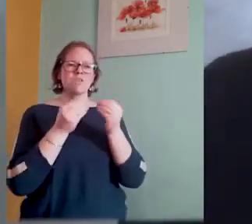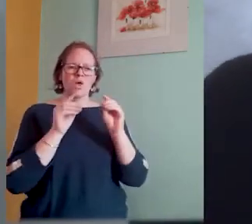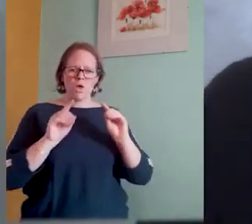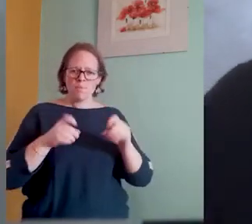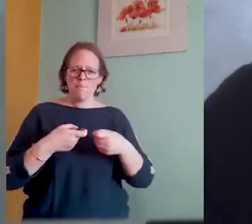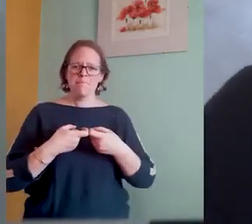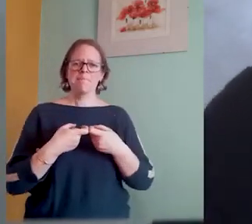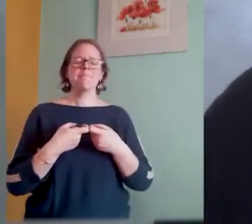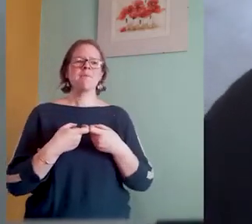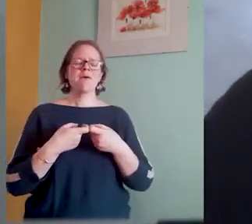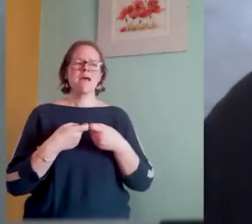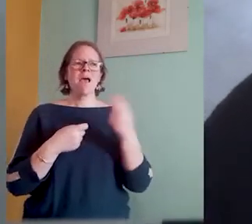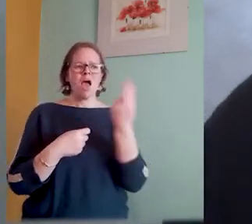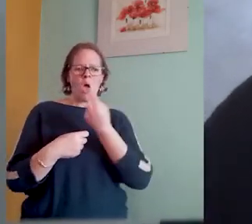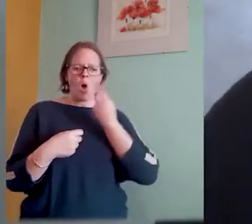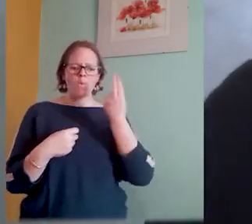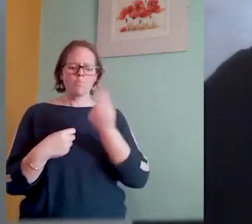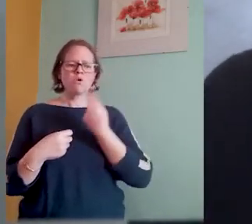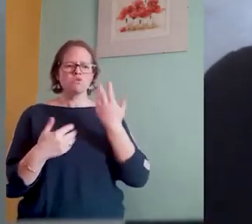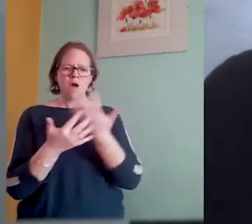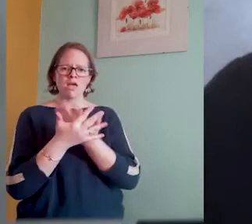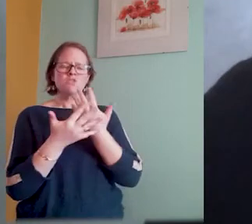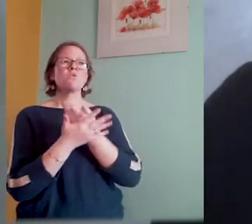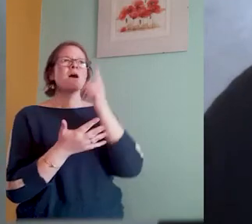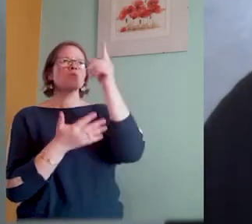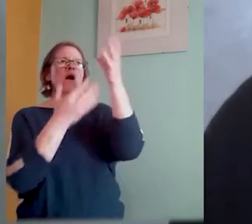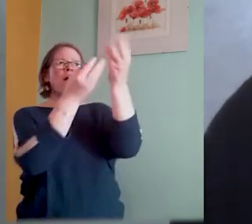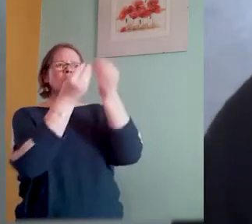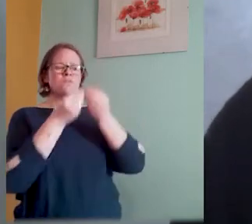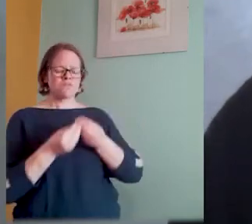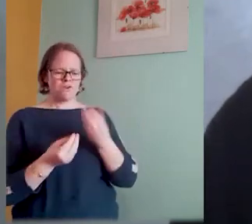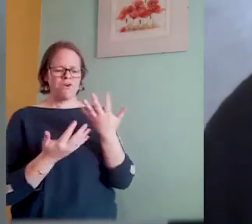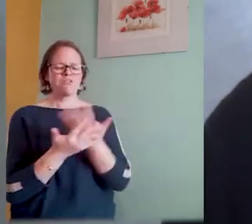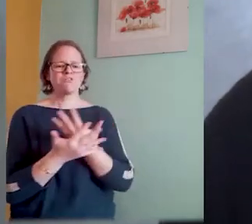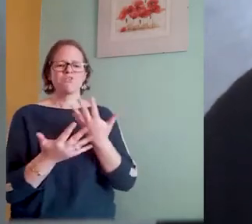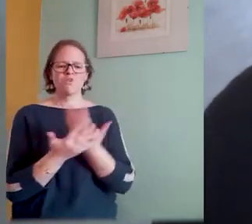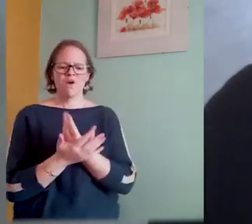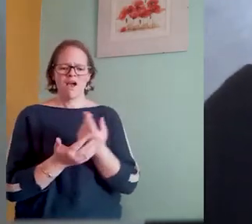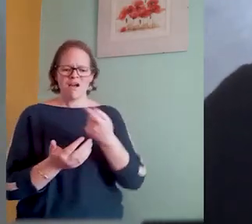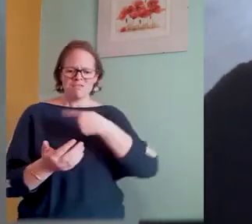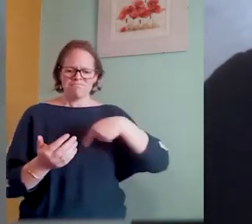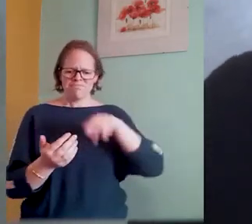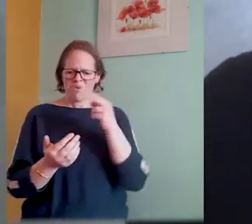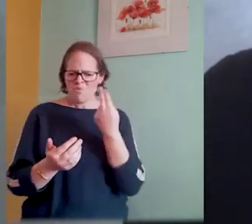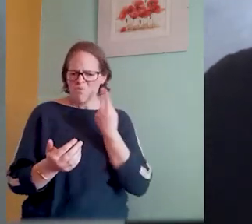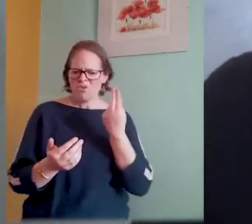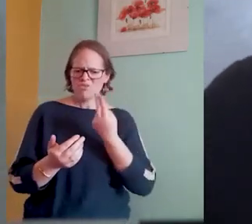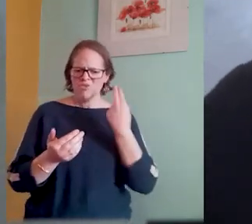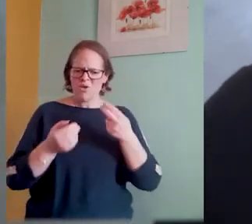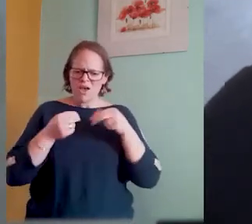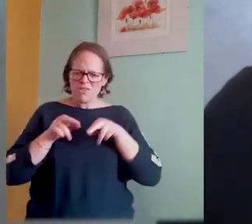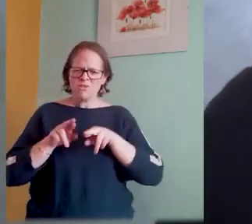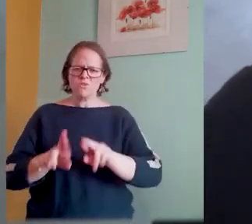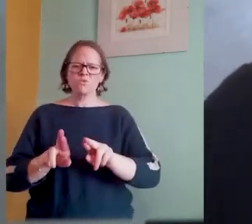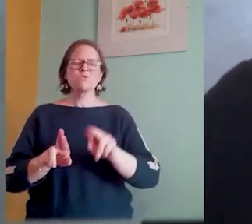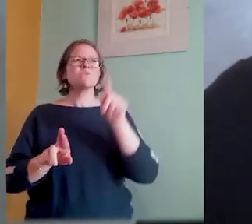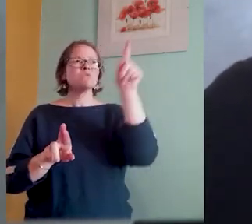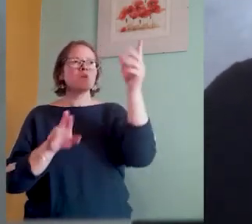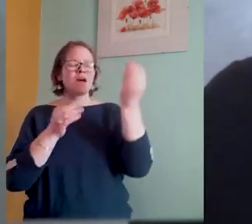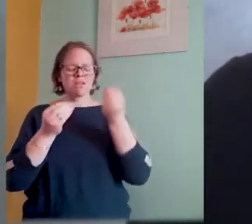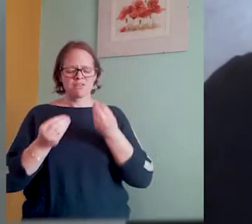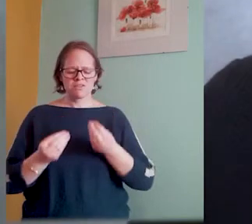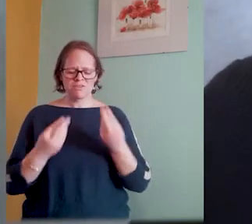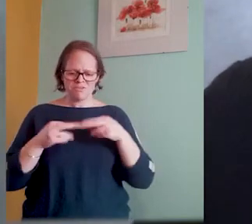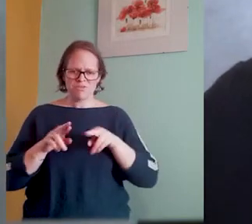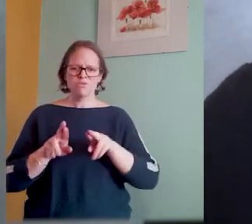joie. Si nous avons besoin d'assurance, inonde-nous de ton assurance. Père, mais nous avons besoin de toi. Seigneur, viens vraiment vivre,